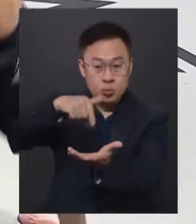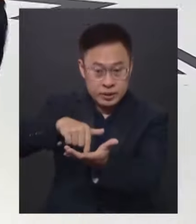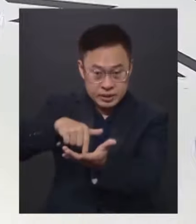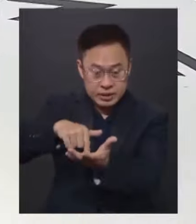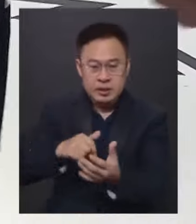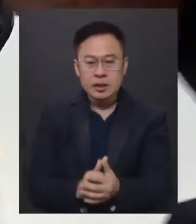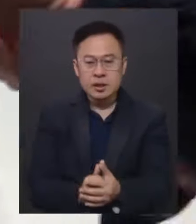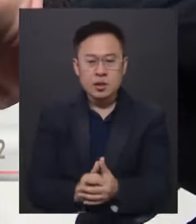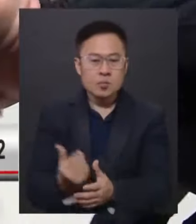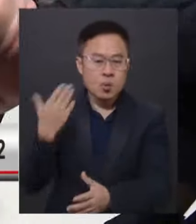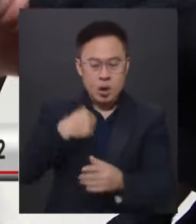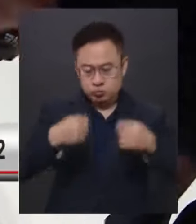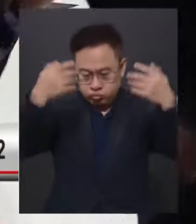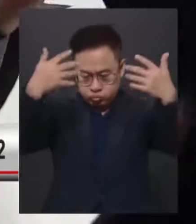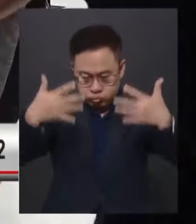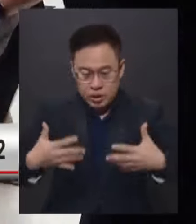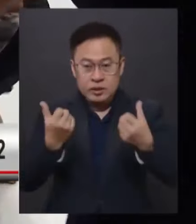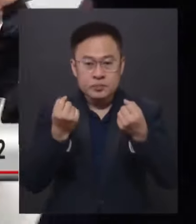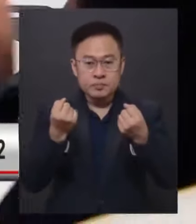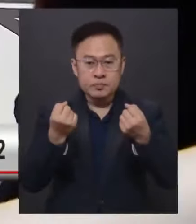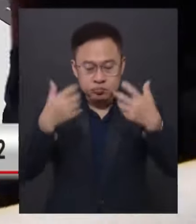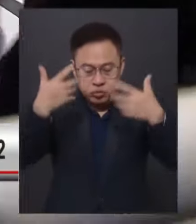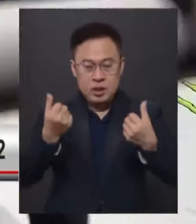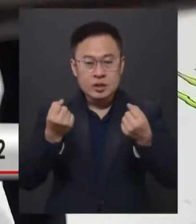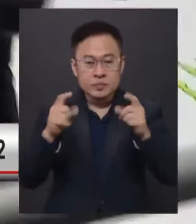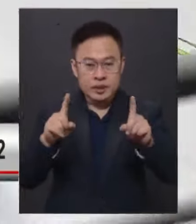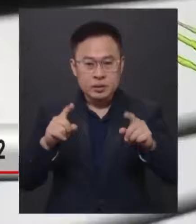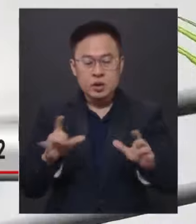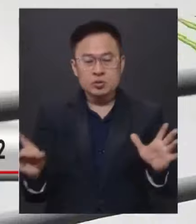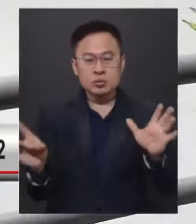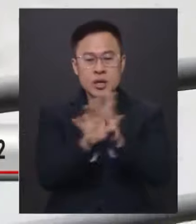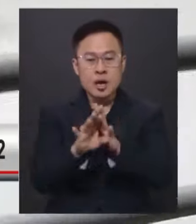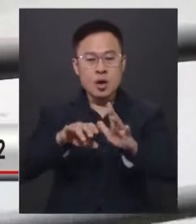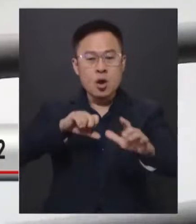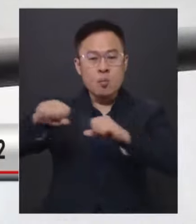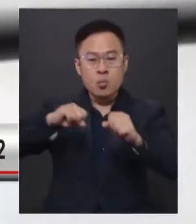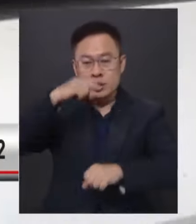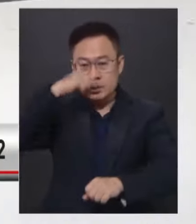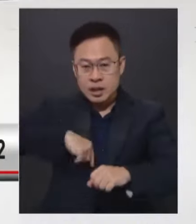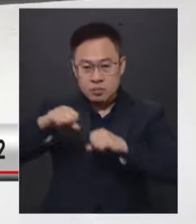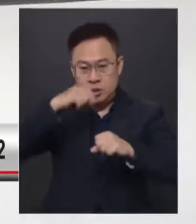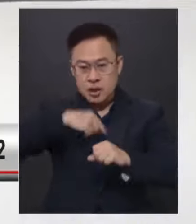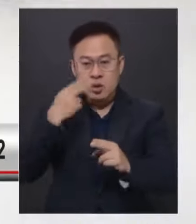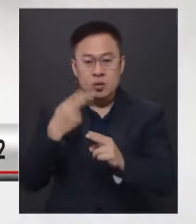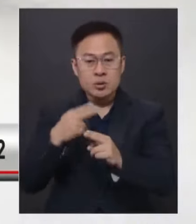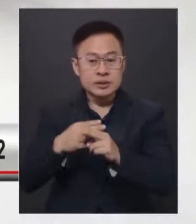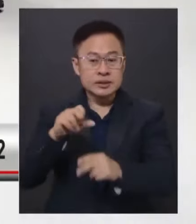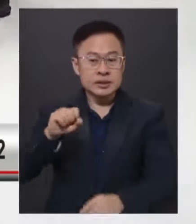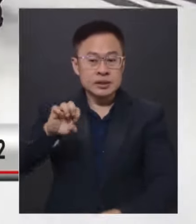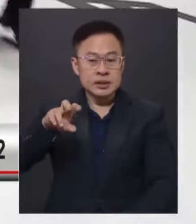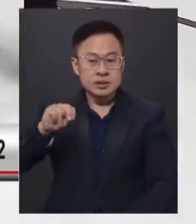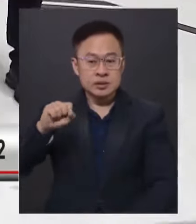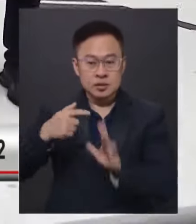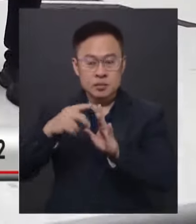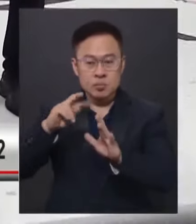กันทั้งหมด11คู่ด้วยกันซึ่งไฮไลท์ค่ะเป็นการชกมวยไทยรุ่นไลท์เวทอย่างสินสมุทรกลิ่นมีนักชกชาวไทยของเราค่ะ